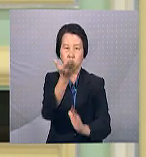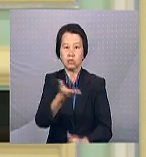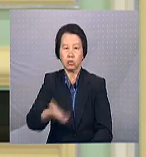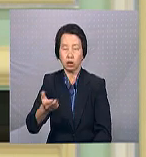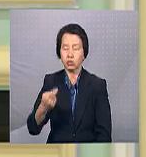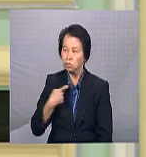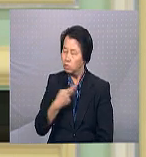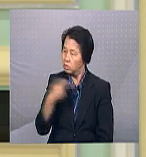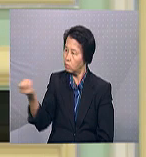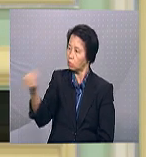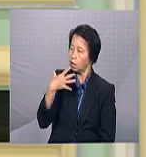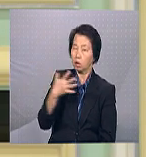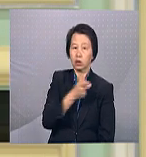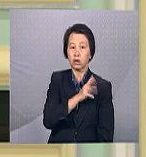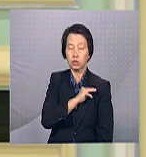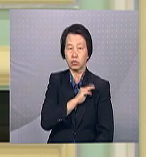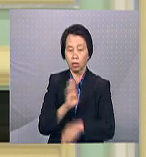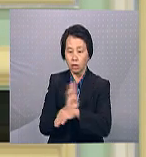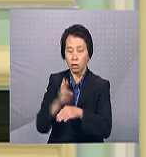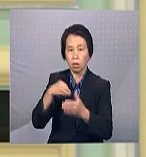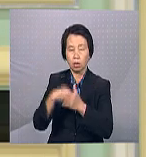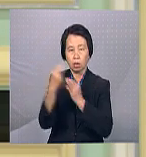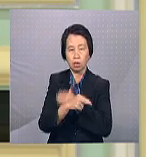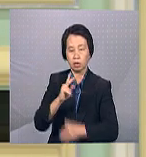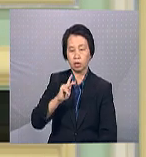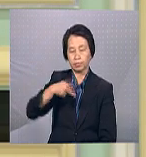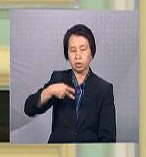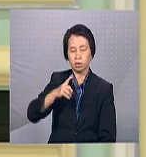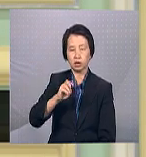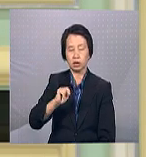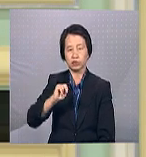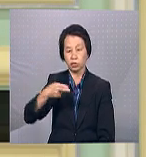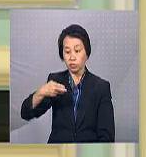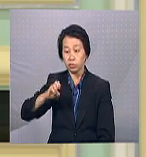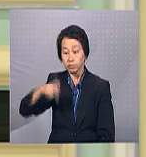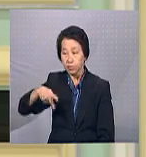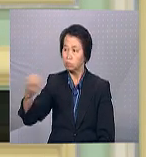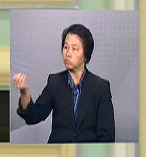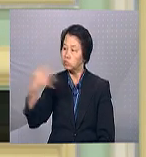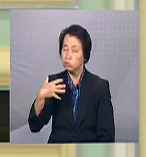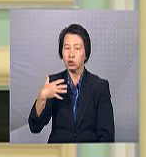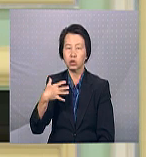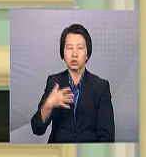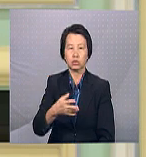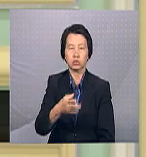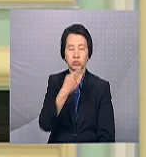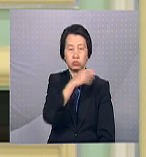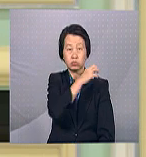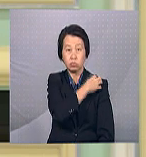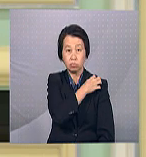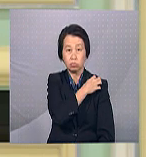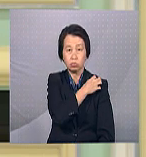Kita dimaklumkan oleh Kementerian Perdagangan Dalam Negeri dan Hal Ehwal Pengguna bahawa penguatkuasa KPDN